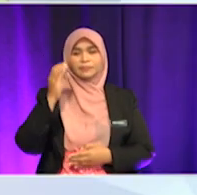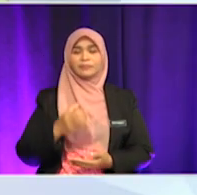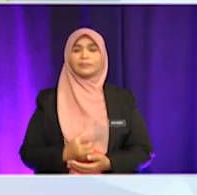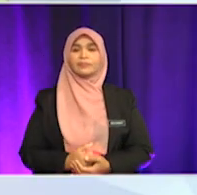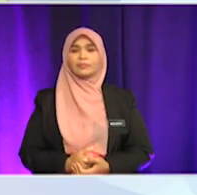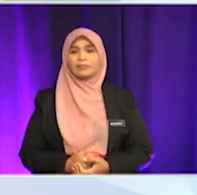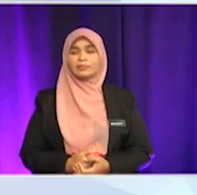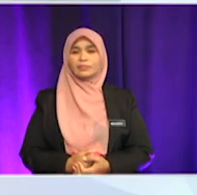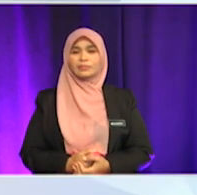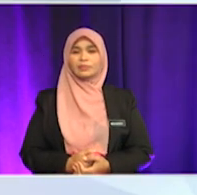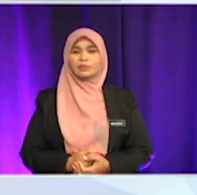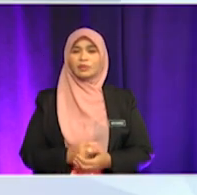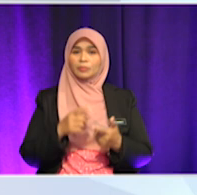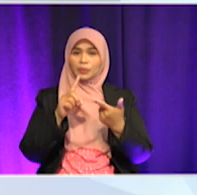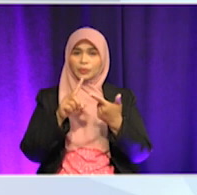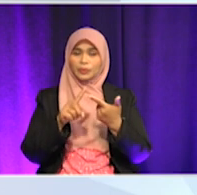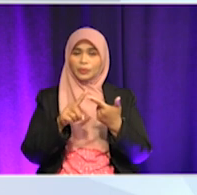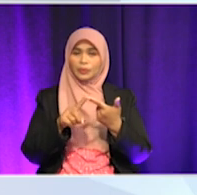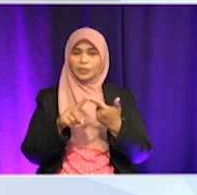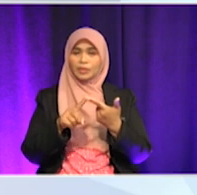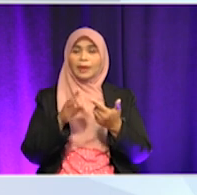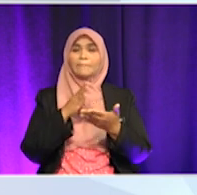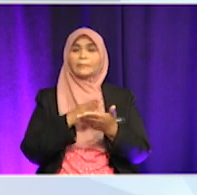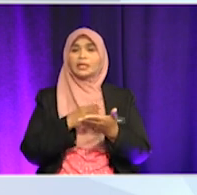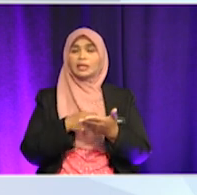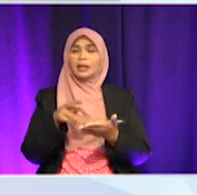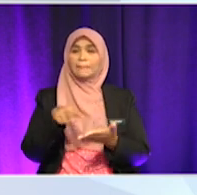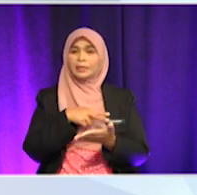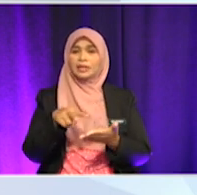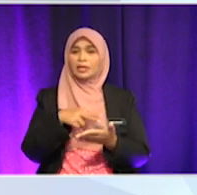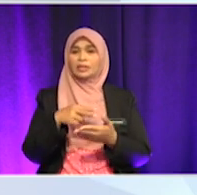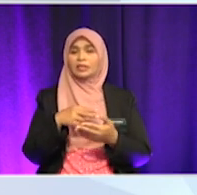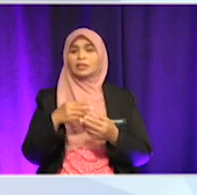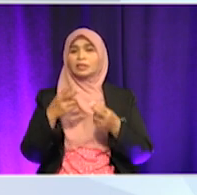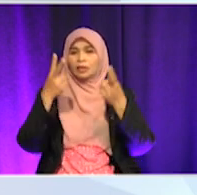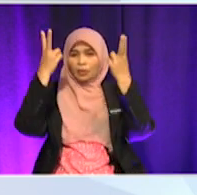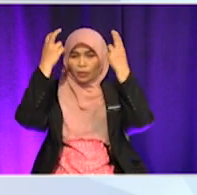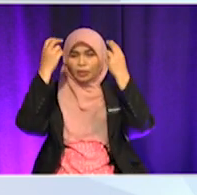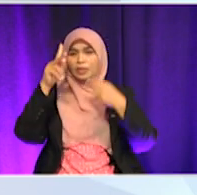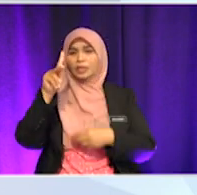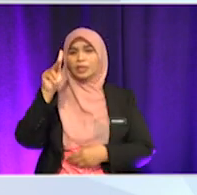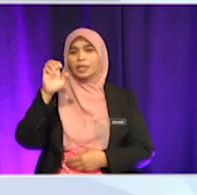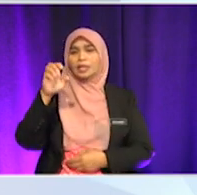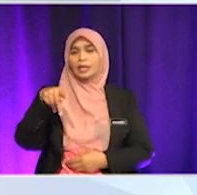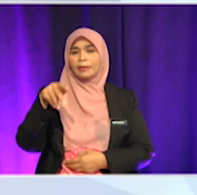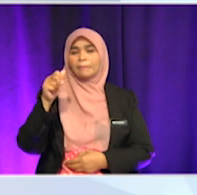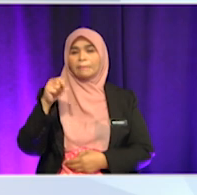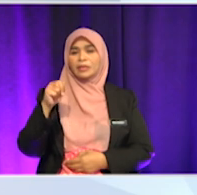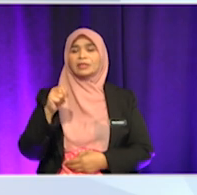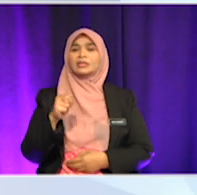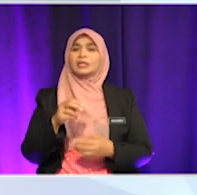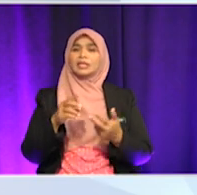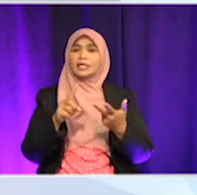Tadi kita yang nak kedua, yang kedua bilangan penari tarian kuda kepang dan yang ketiga bilangan penari India